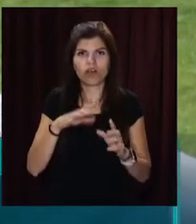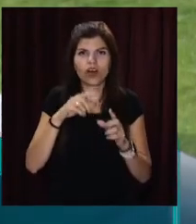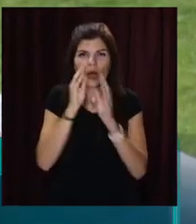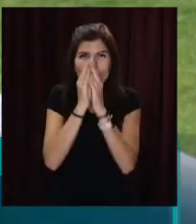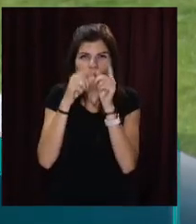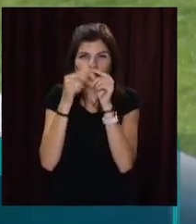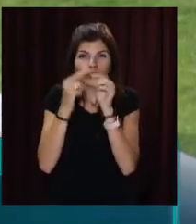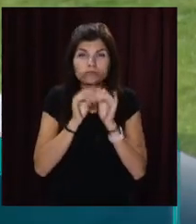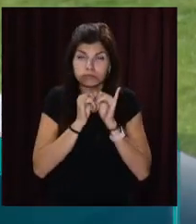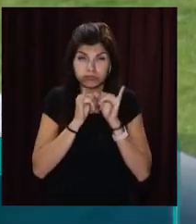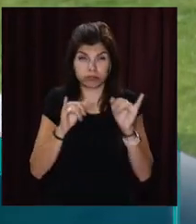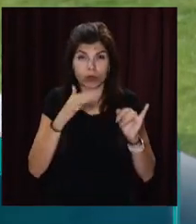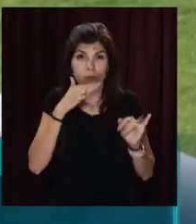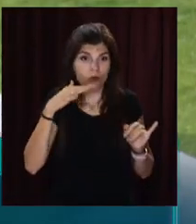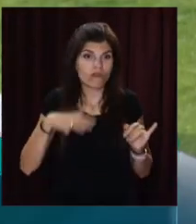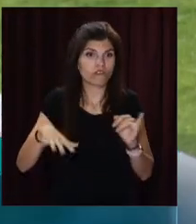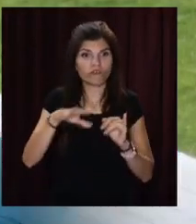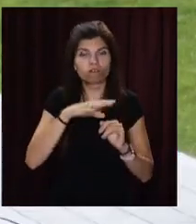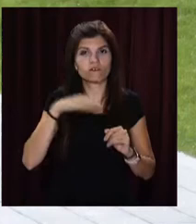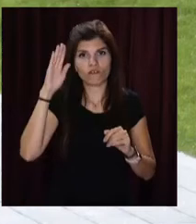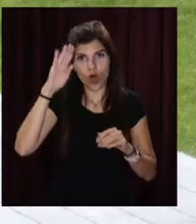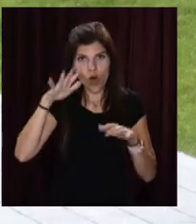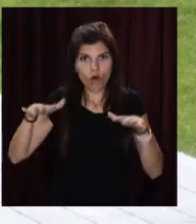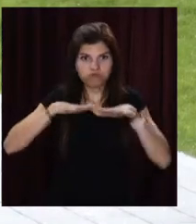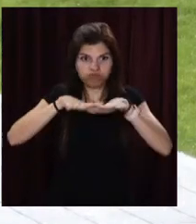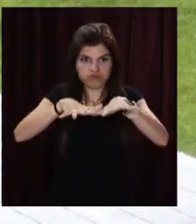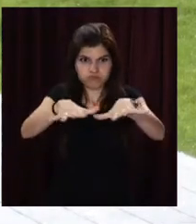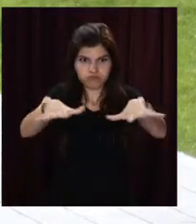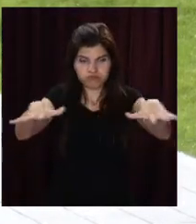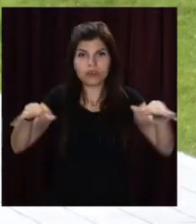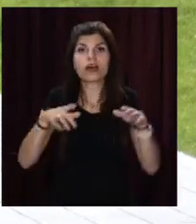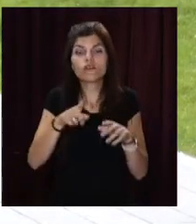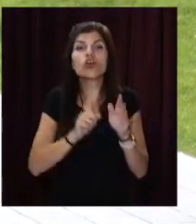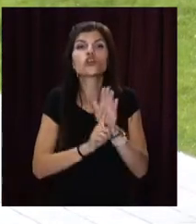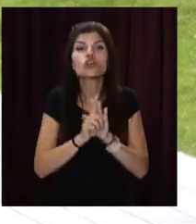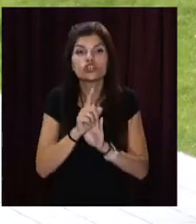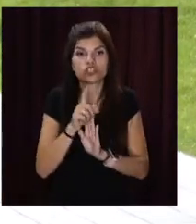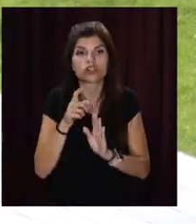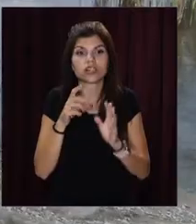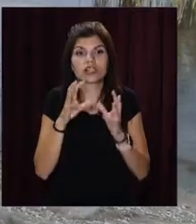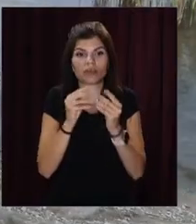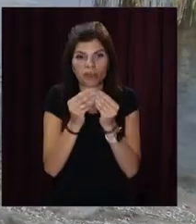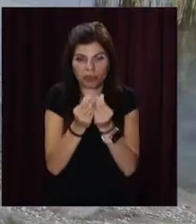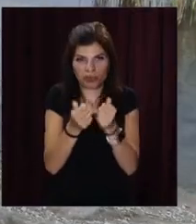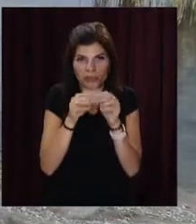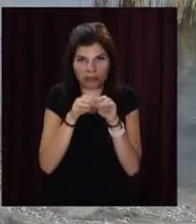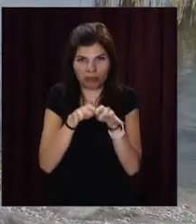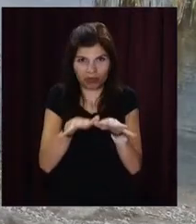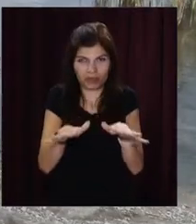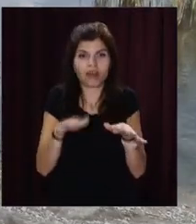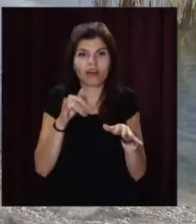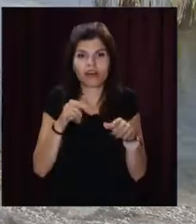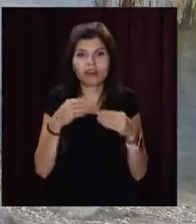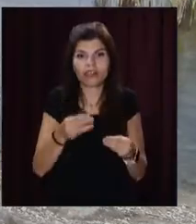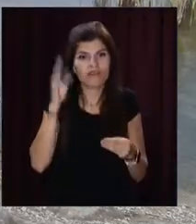коли синьо-зелених водорощів вже дуже багато, вже вся водна гладь закрита їми, вони вже